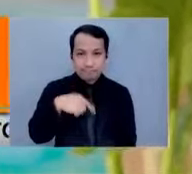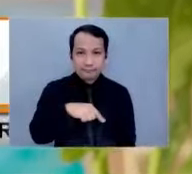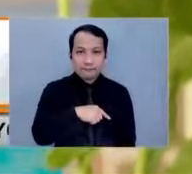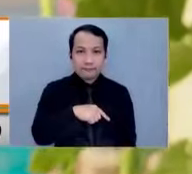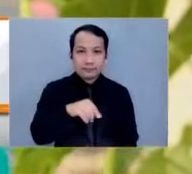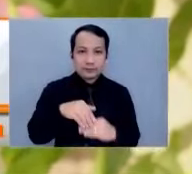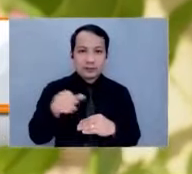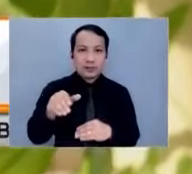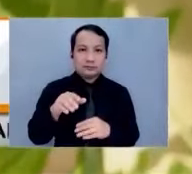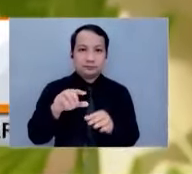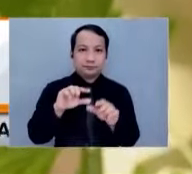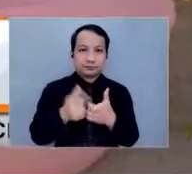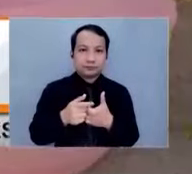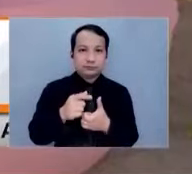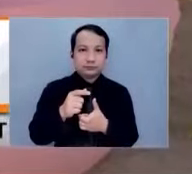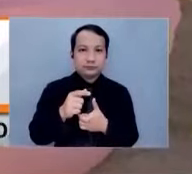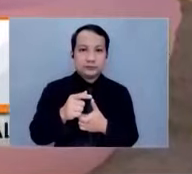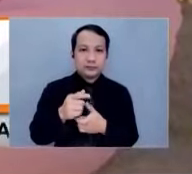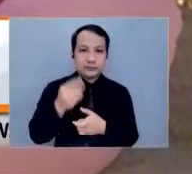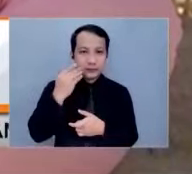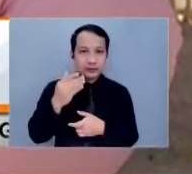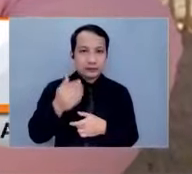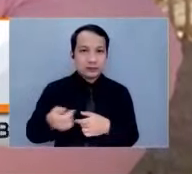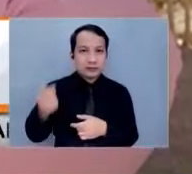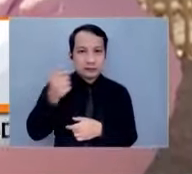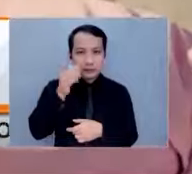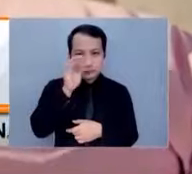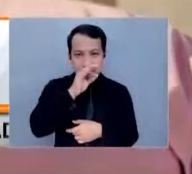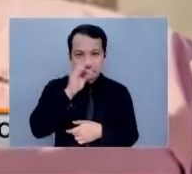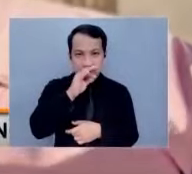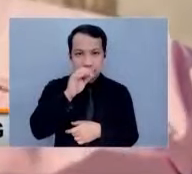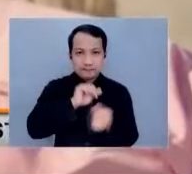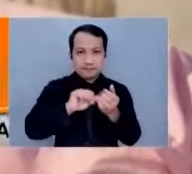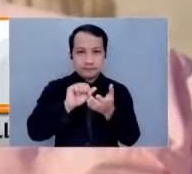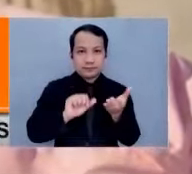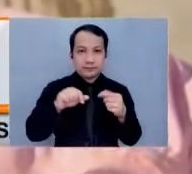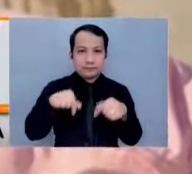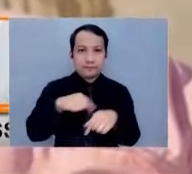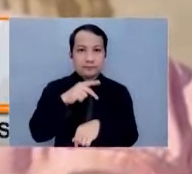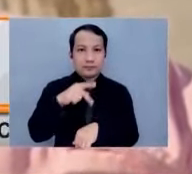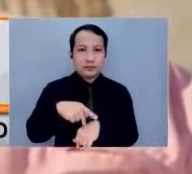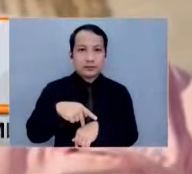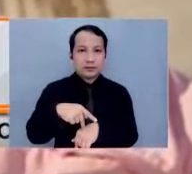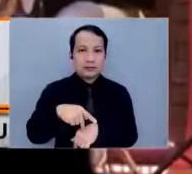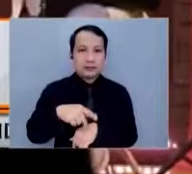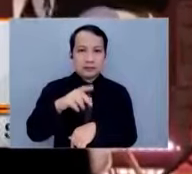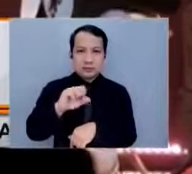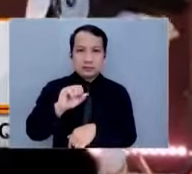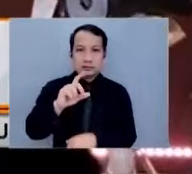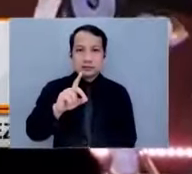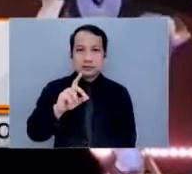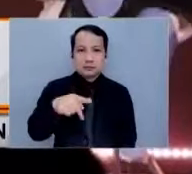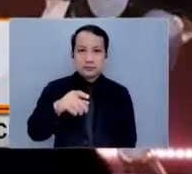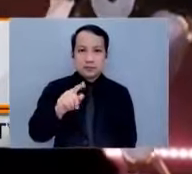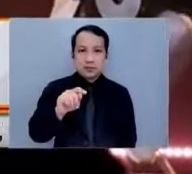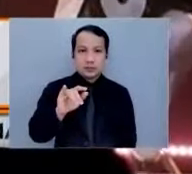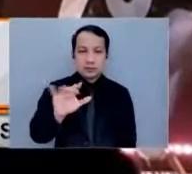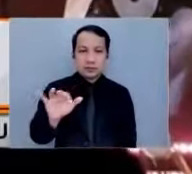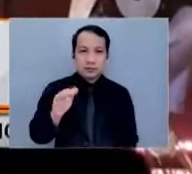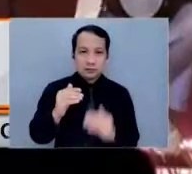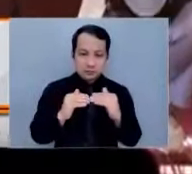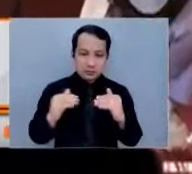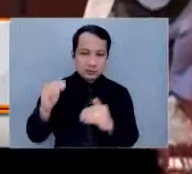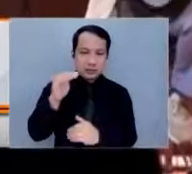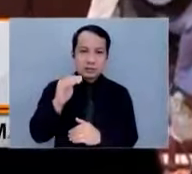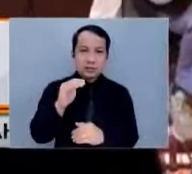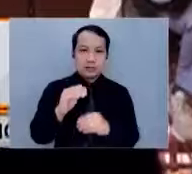grupo ang pagiging top Filipino artist ngayon sa bansa sa Spotify. Naungusan na nila ang folk pop